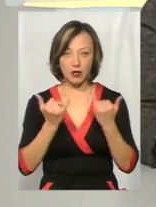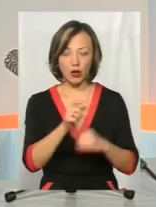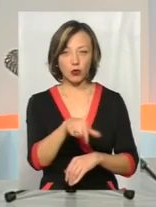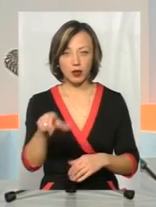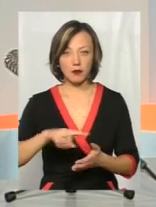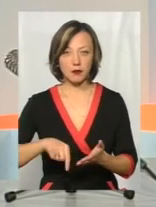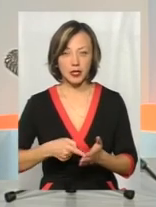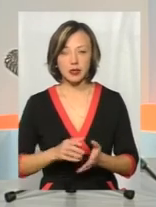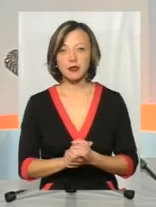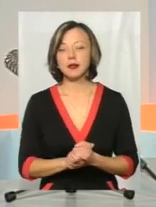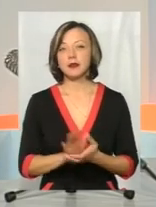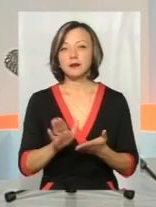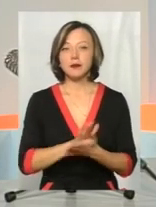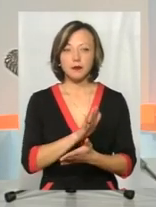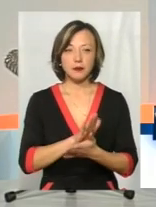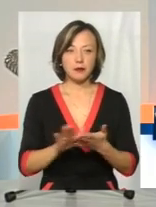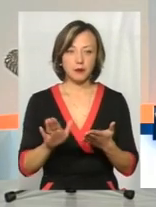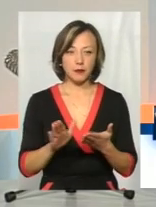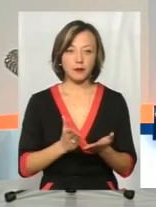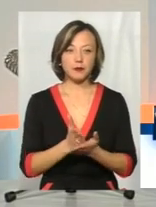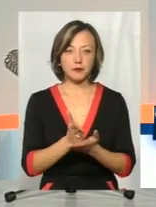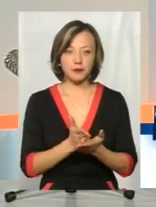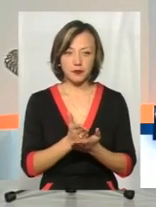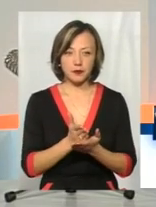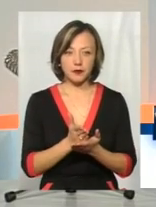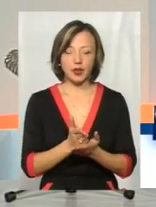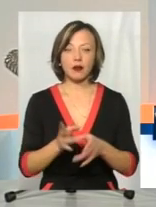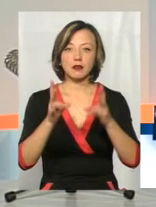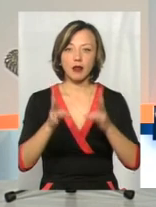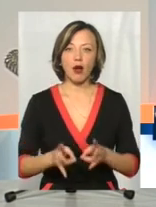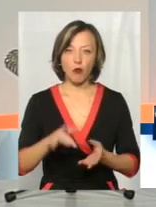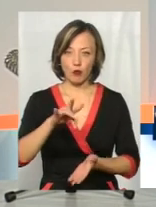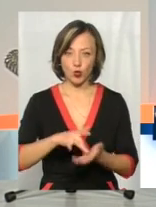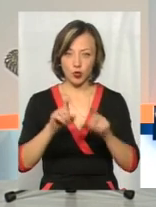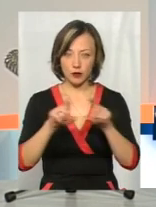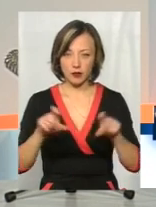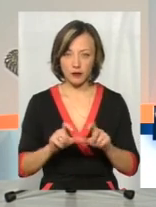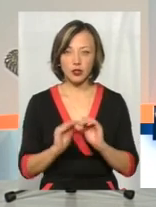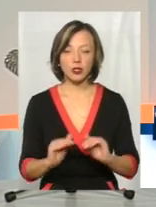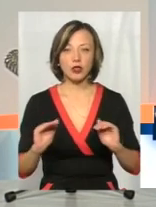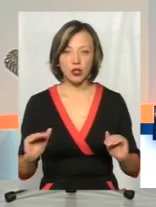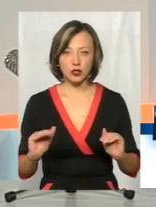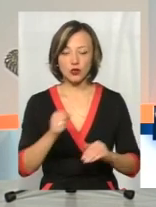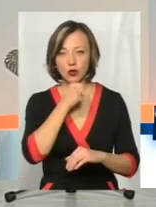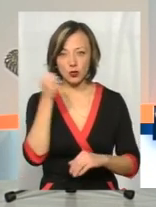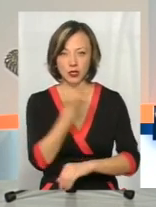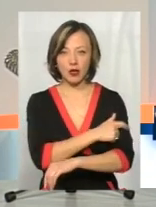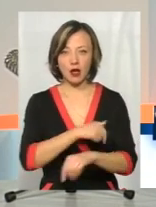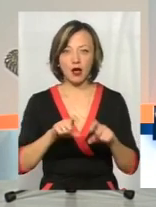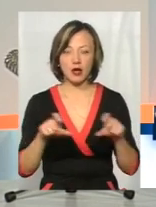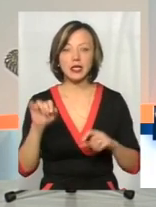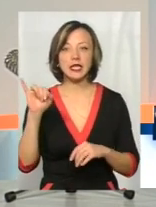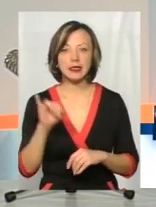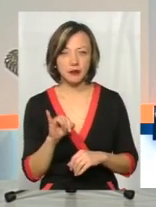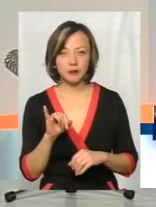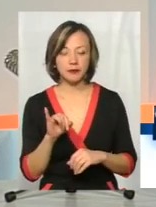міста. Безкоштовні обслуговування в травмпунктах, в дитячій і в дорослій лікарні. І